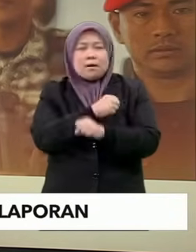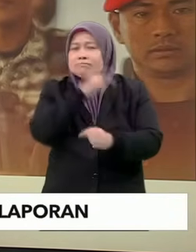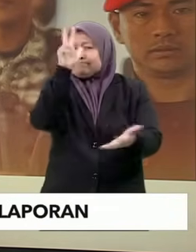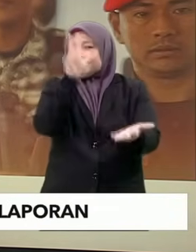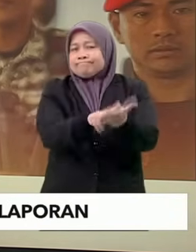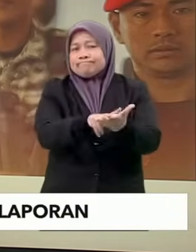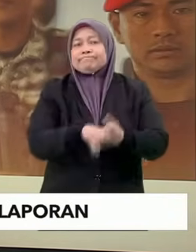disahkan